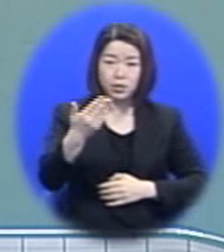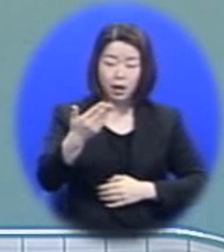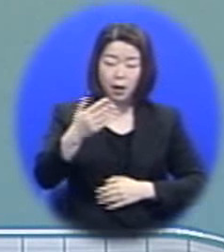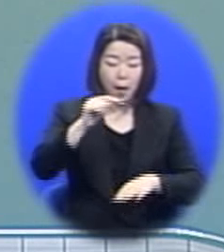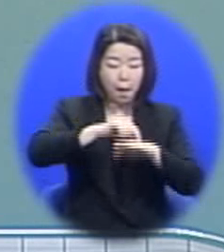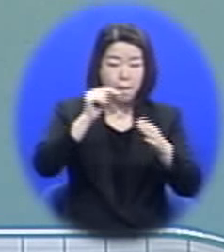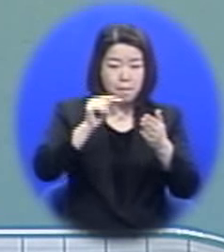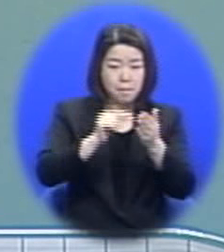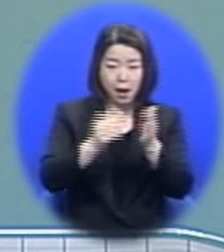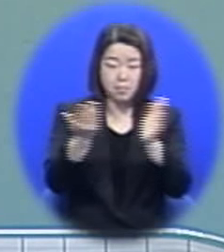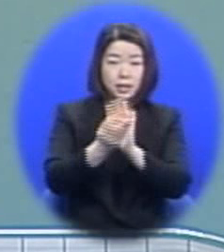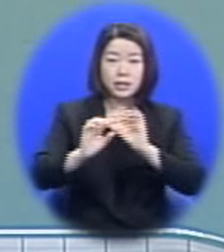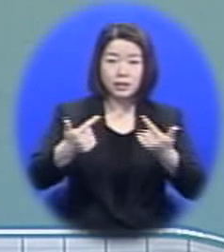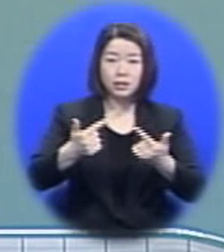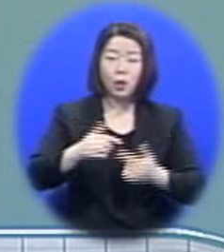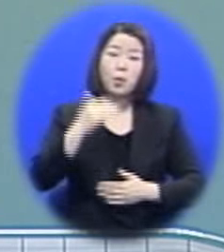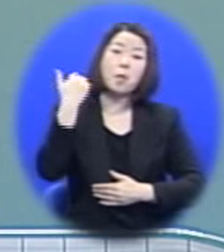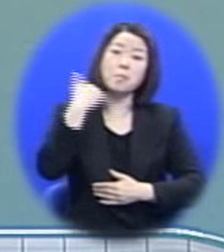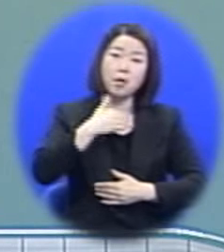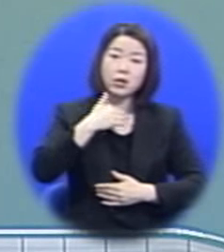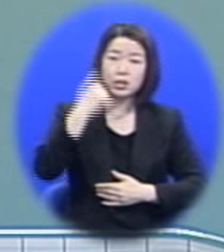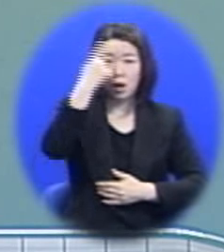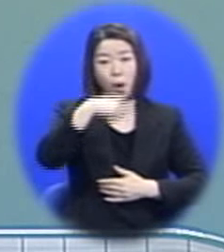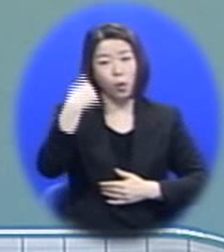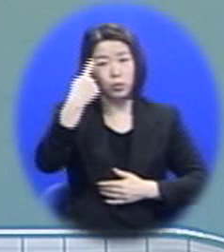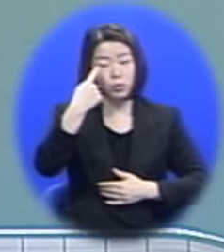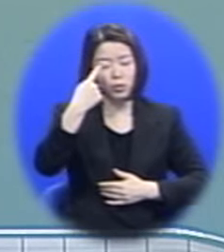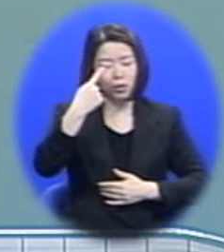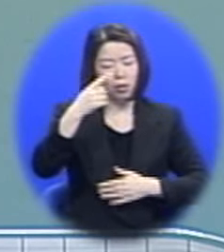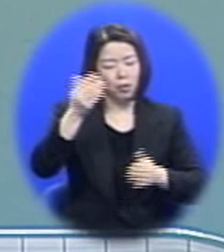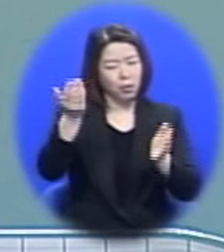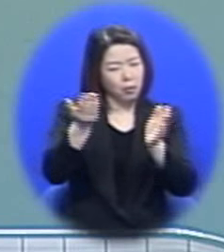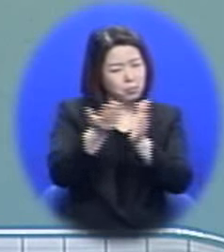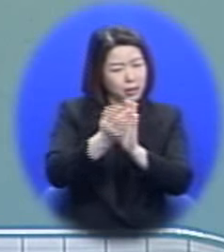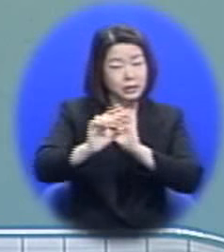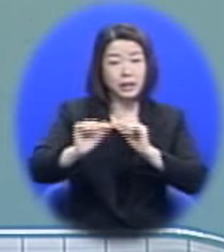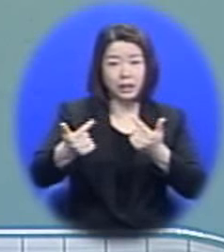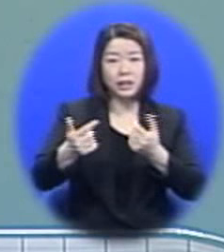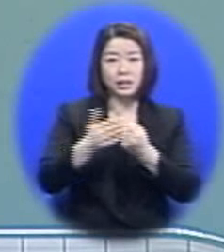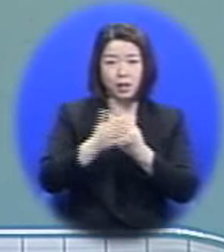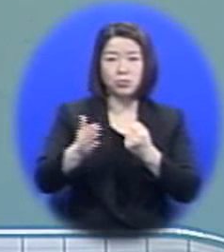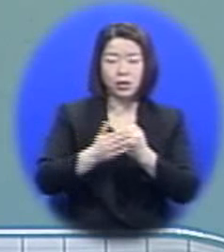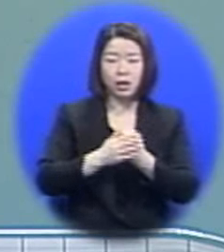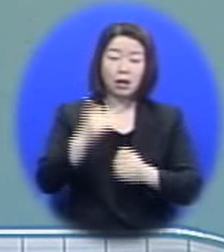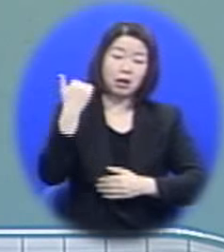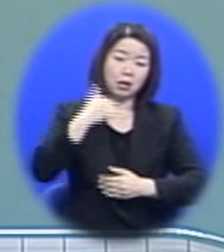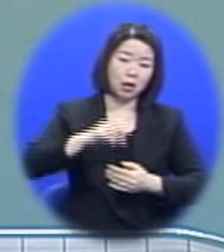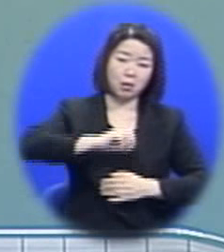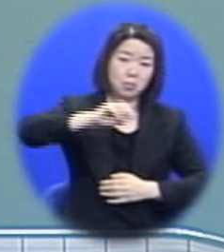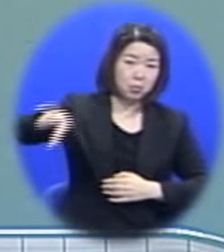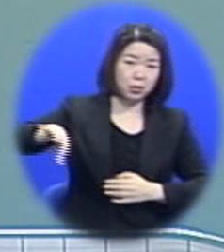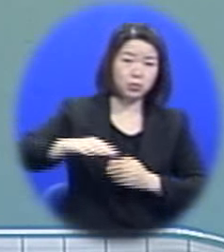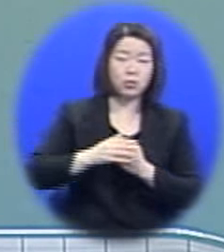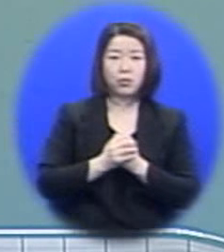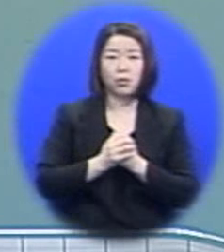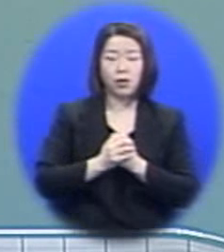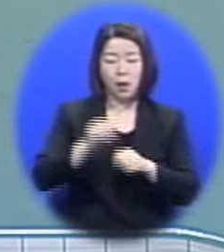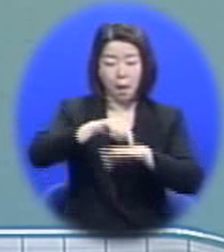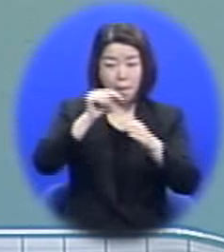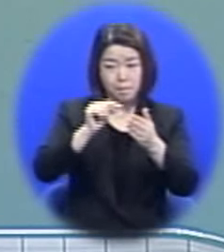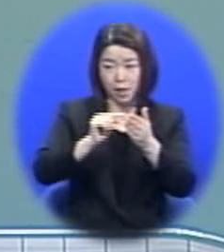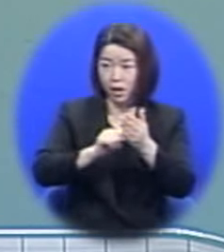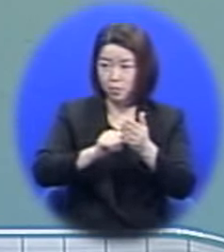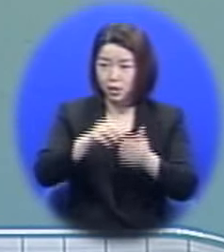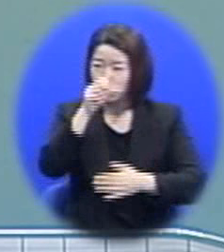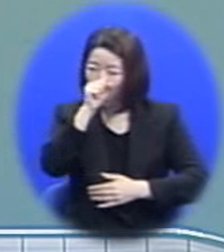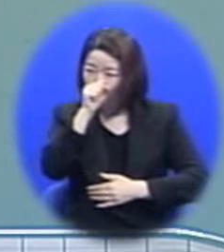여러분 머리 얼굴 마음에 안 들어서 그거 잘라내고 마음에 드는 거